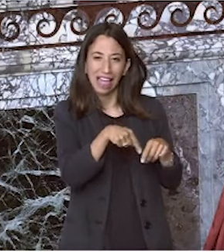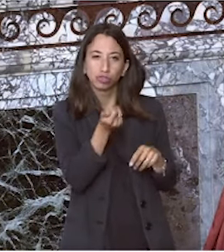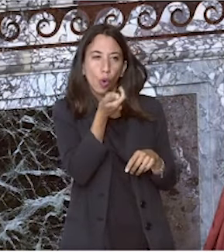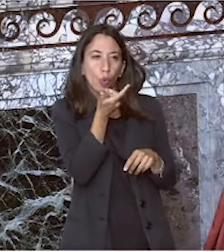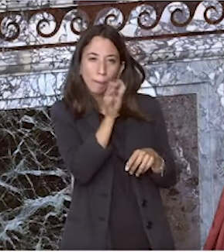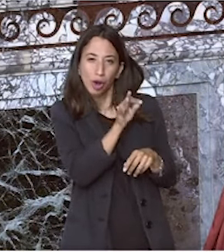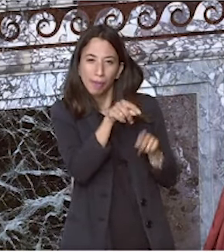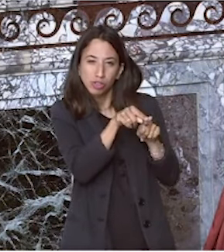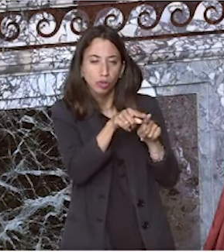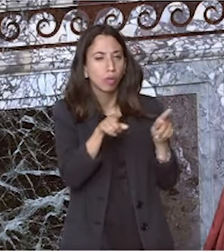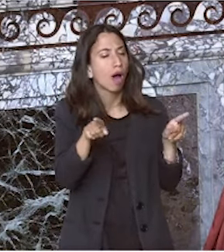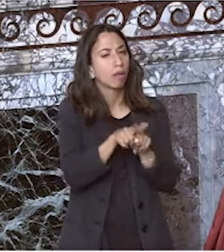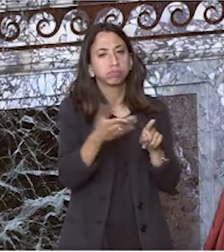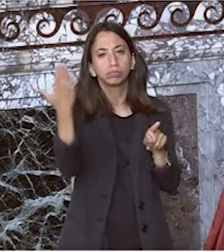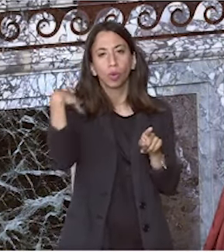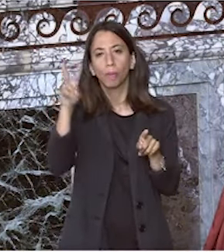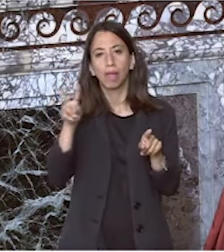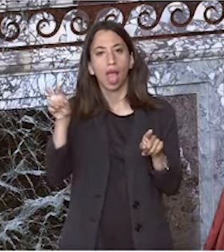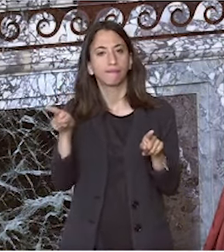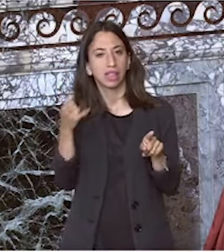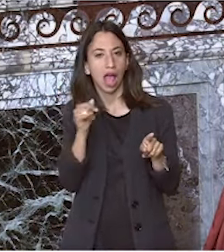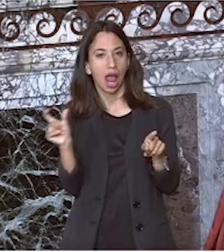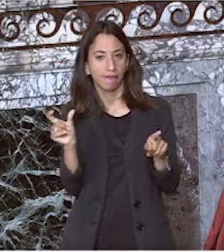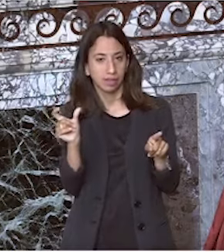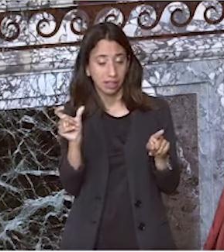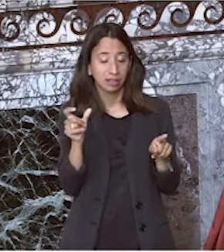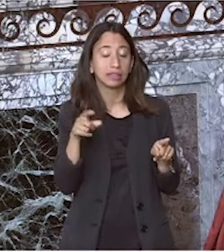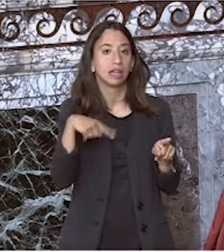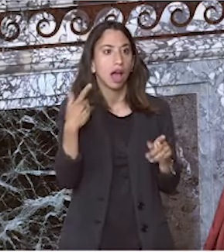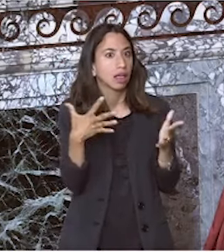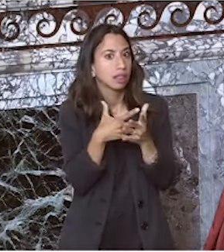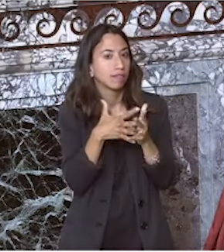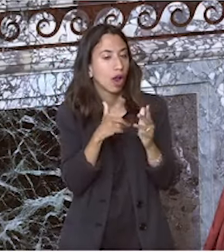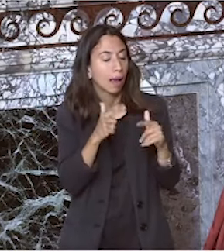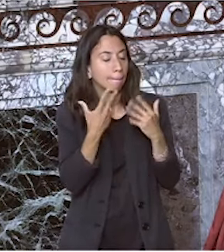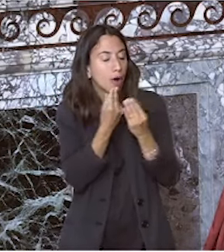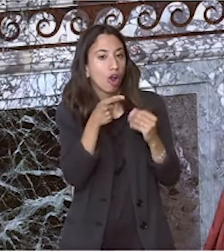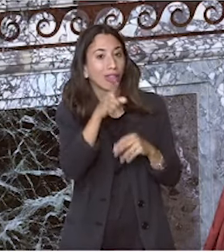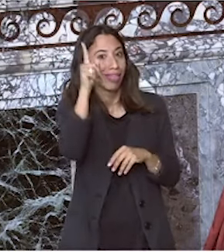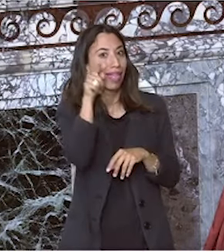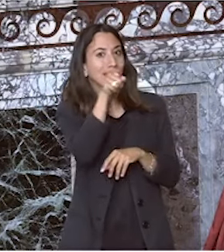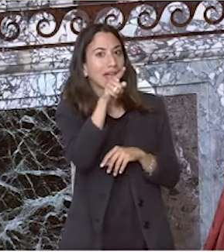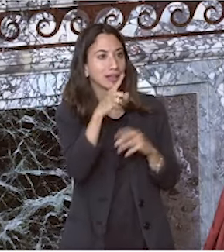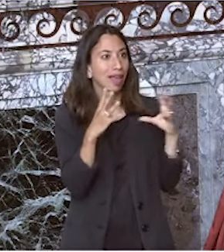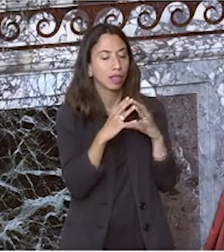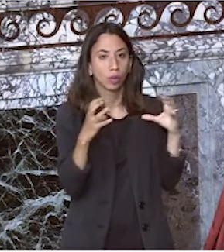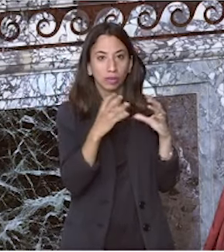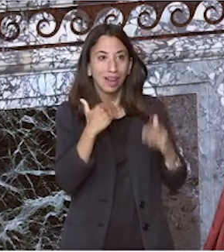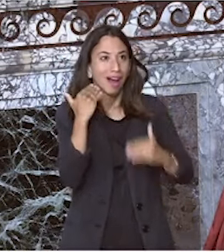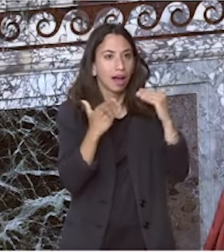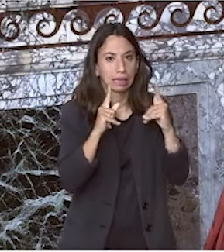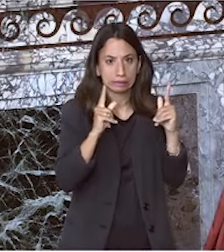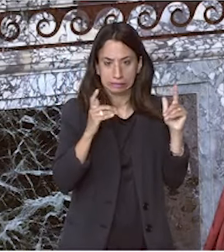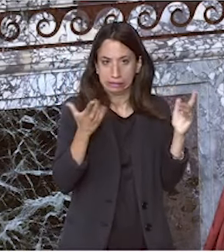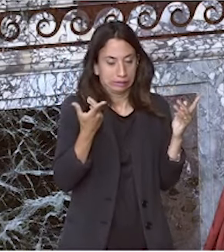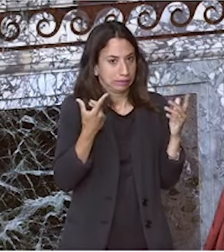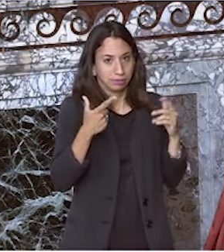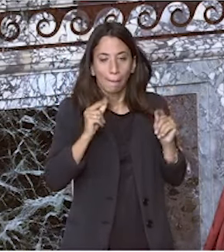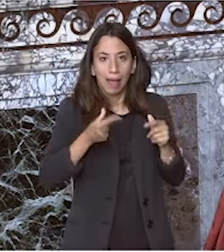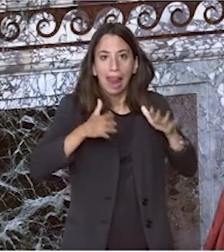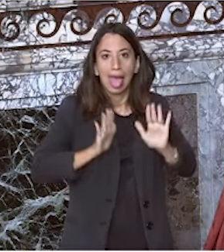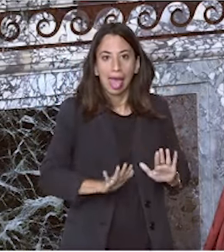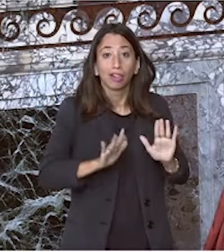2020. Le difficoltà hanno riguardato soprattutto l'economia tedesca, che ha sofferto in misura accentuata dei rincari energetici